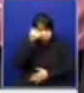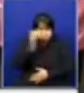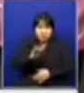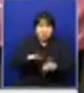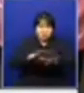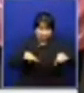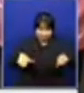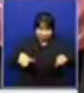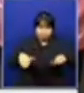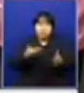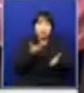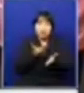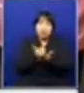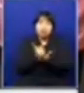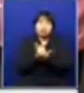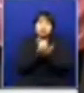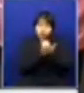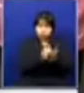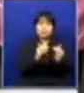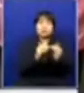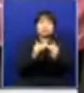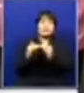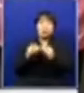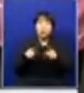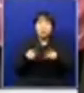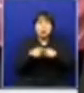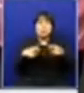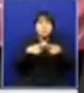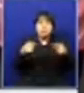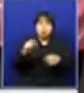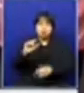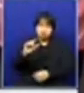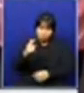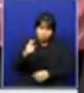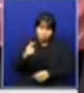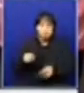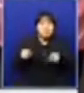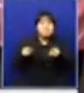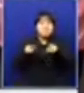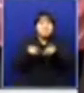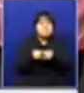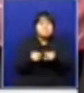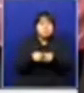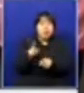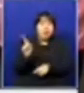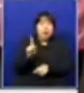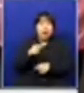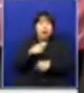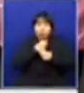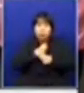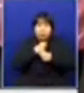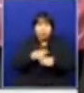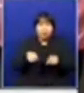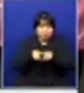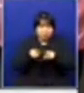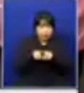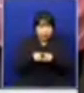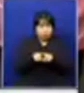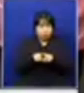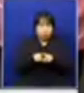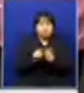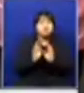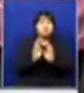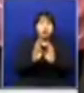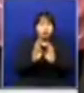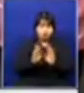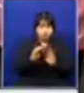ให้เงินอุดหนุนทั่วหน้าเหมือนบัตรทองและเหมือน ผู้สูงอายุจะเป็นพระคุณแก่ประเทศ